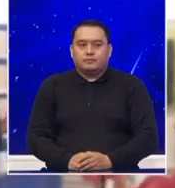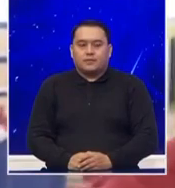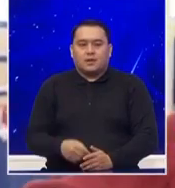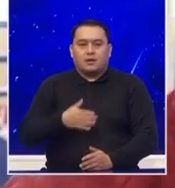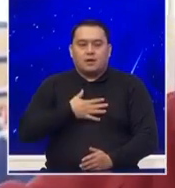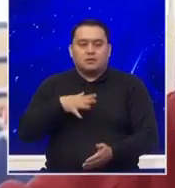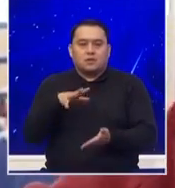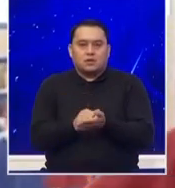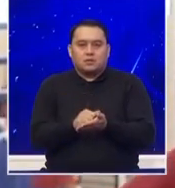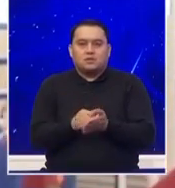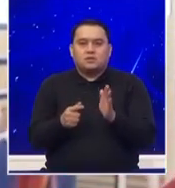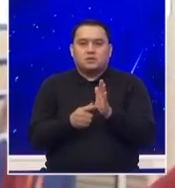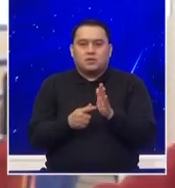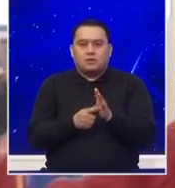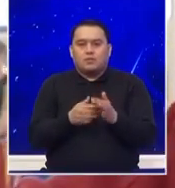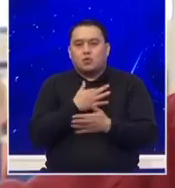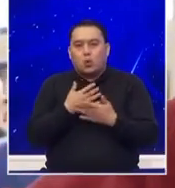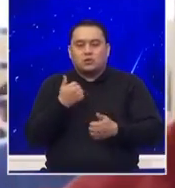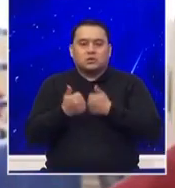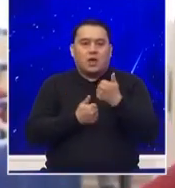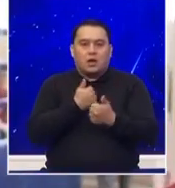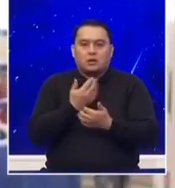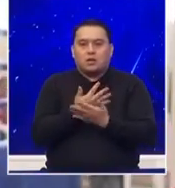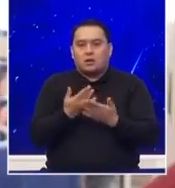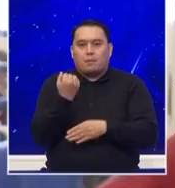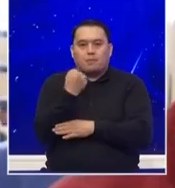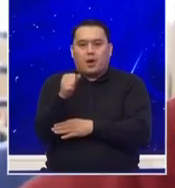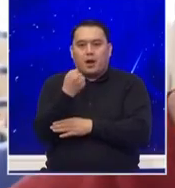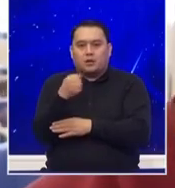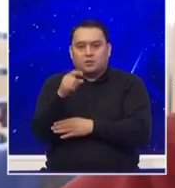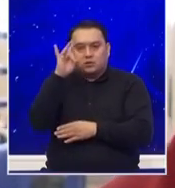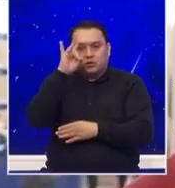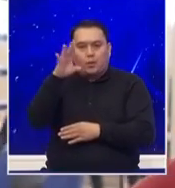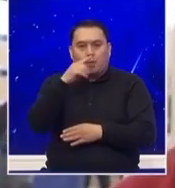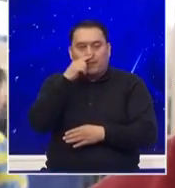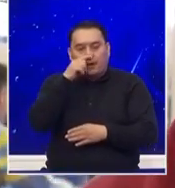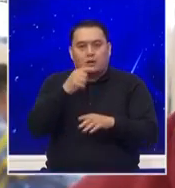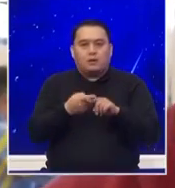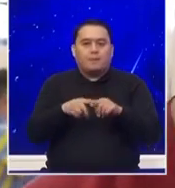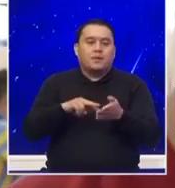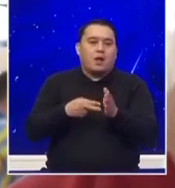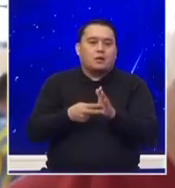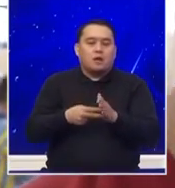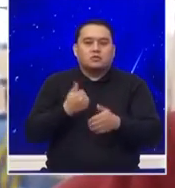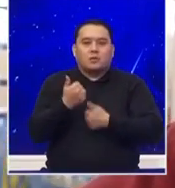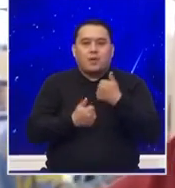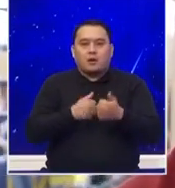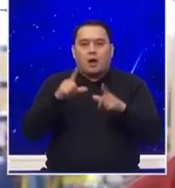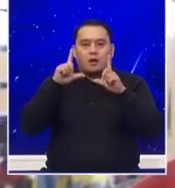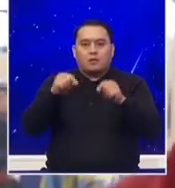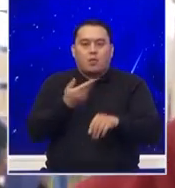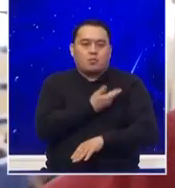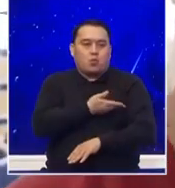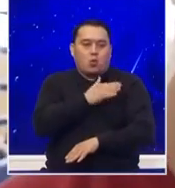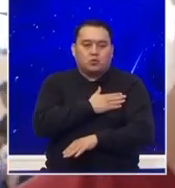Занимаюсь боксом уже 7 лет. Участвовал во многих соревнованиях. Несколько раз становился чемпионом среди юношей и молодежи. В планах выиграть чемпионат Казахстана и отправиться в